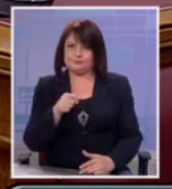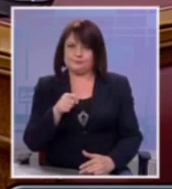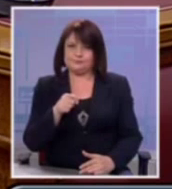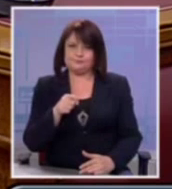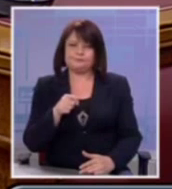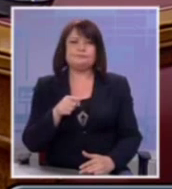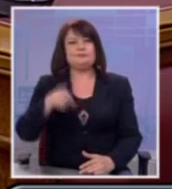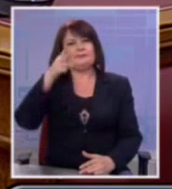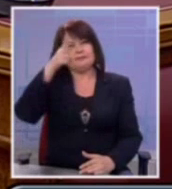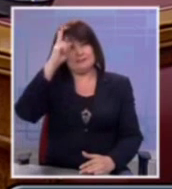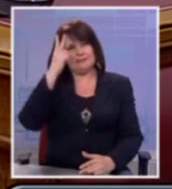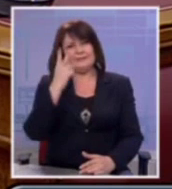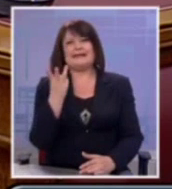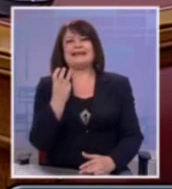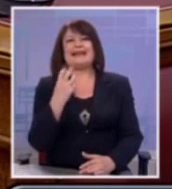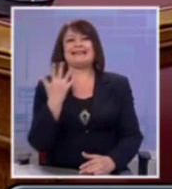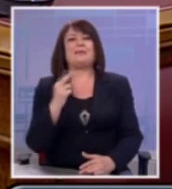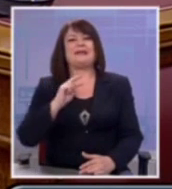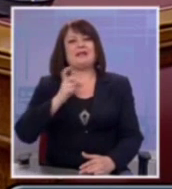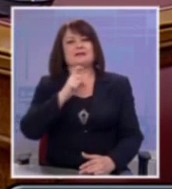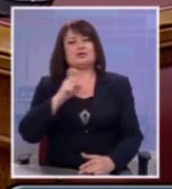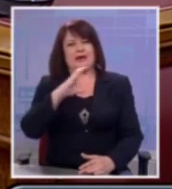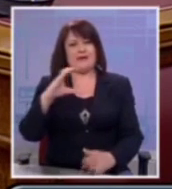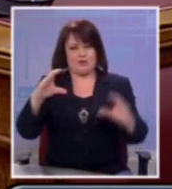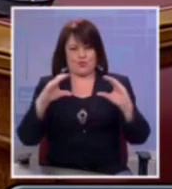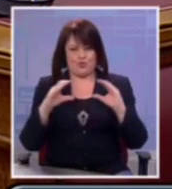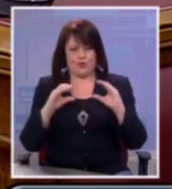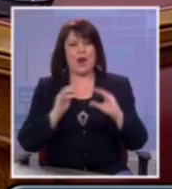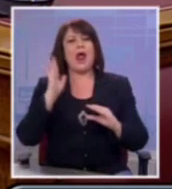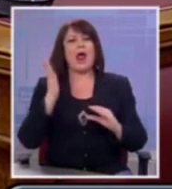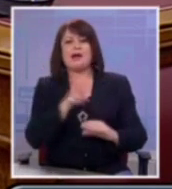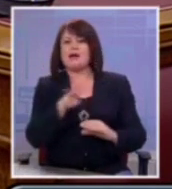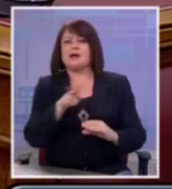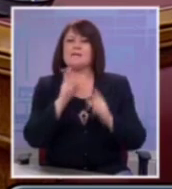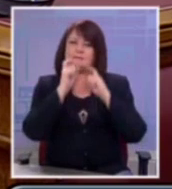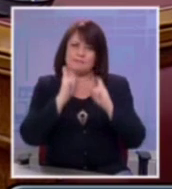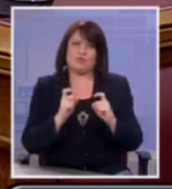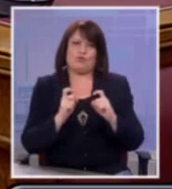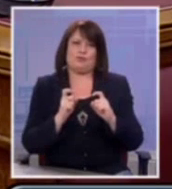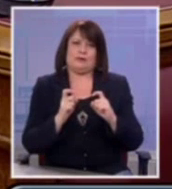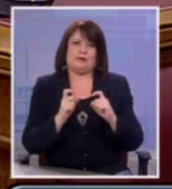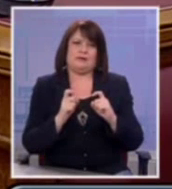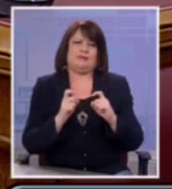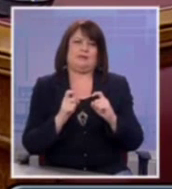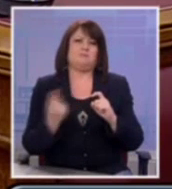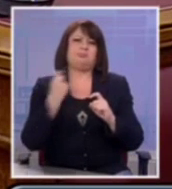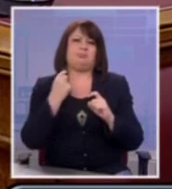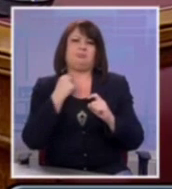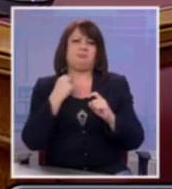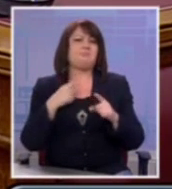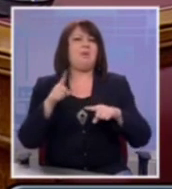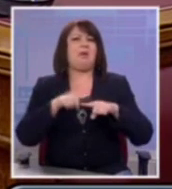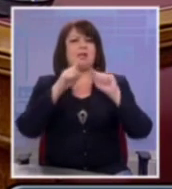και των γερμανικών 35 δις. Εάν υποχρεώνοντο να έχουν απώλειες από τα